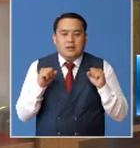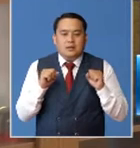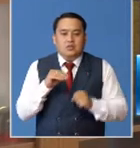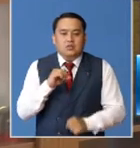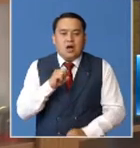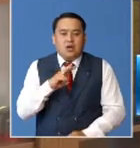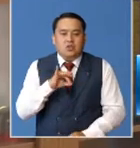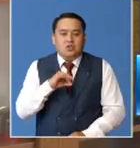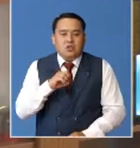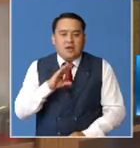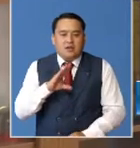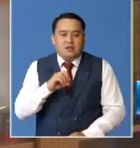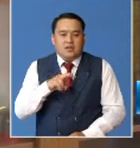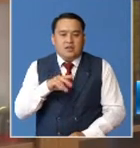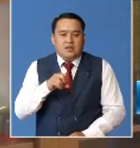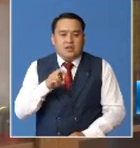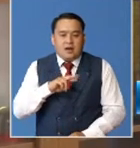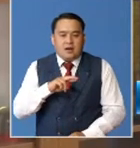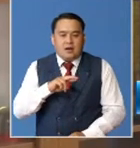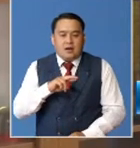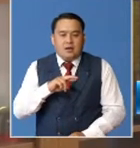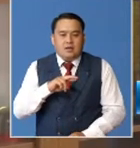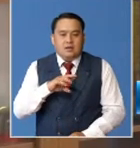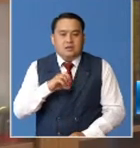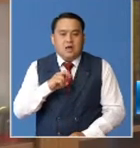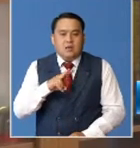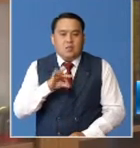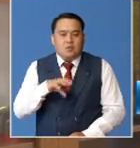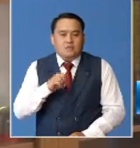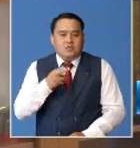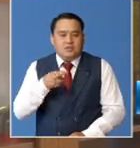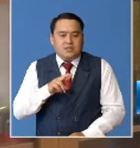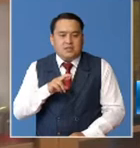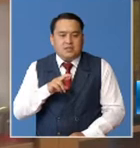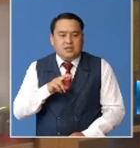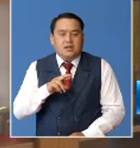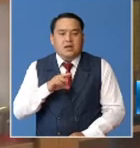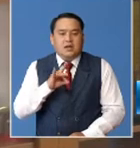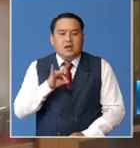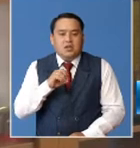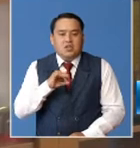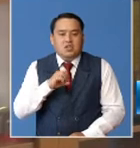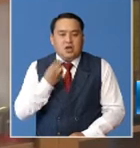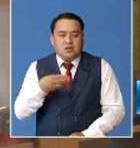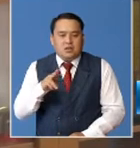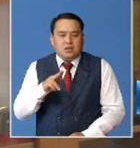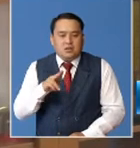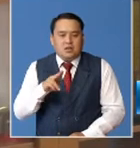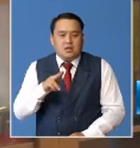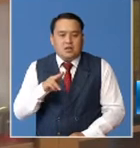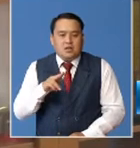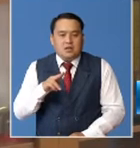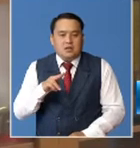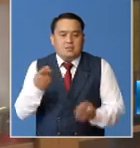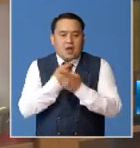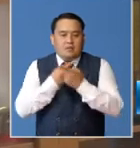Жаркын Шынтаев, Лели Штогрина, Александр Склобовский, Турсунбаев Ришат, который, освещает